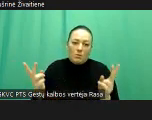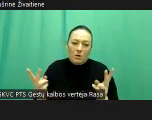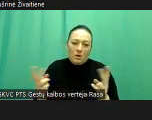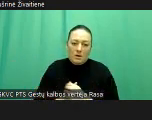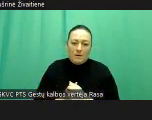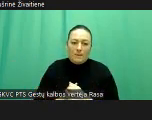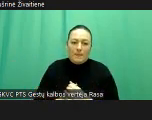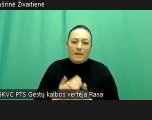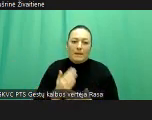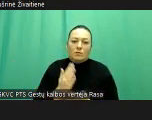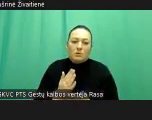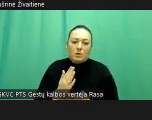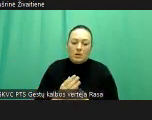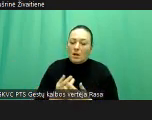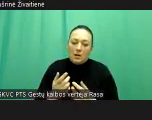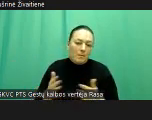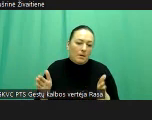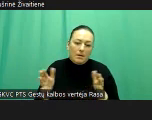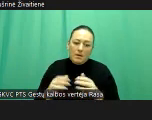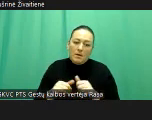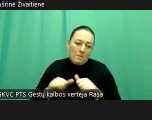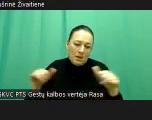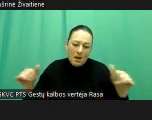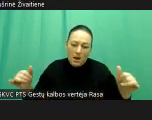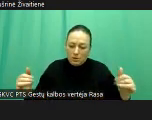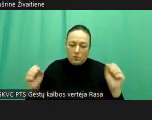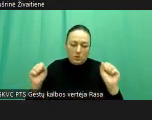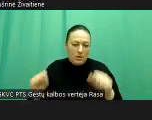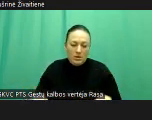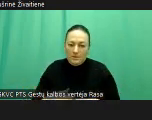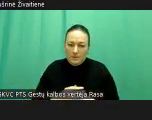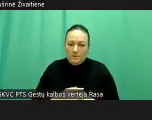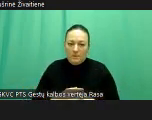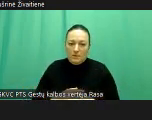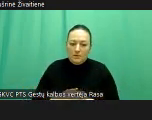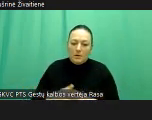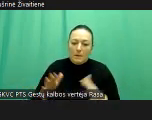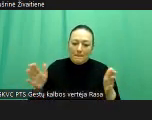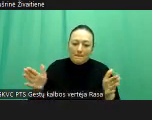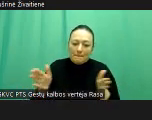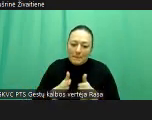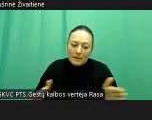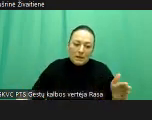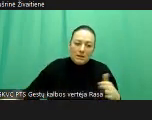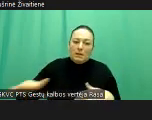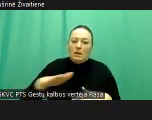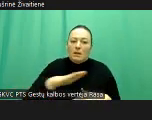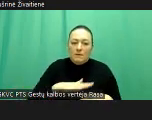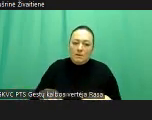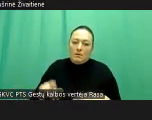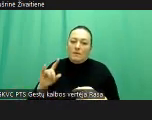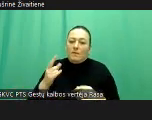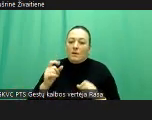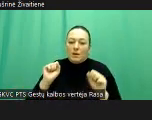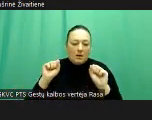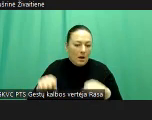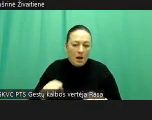čia atsiveria labai plačios galimybės, plati erdvė ir joje mokiniai gali